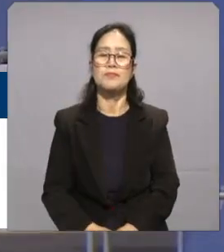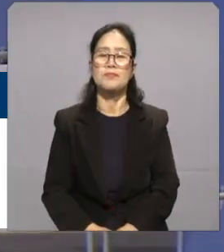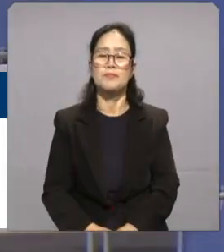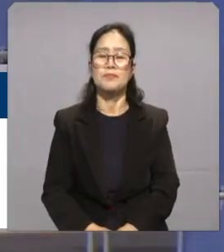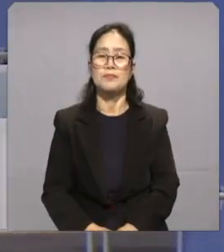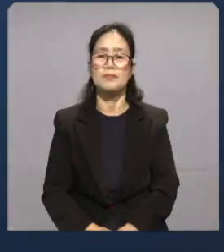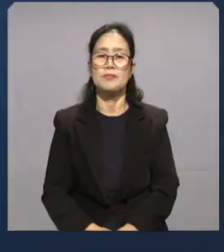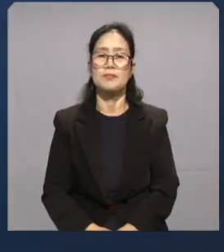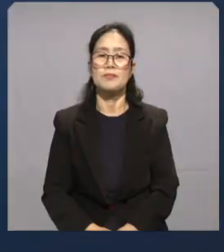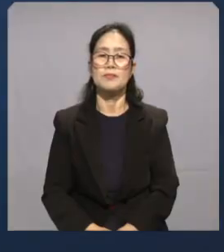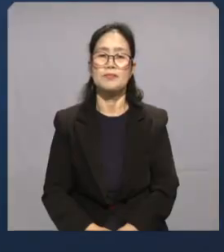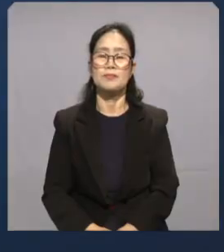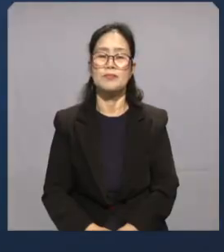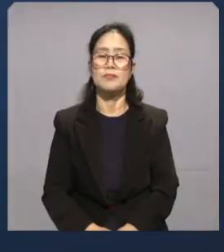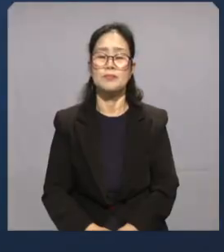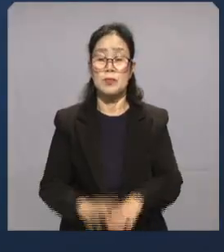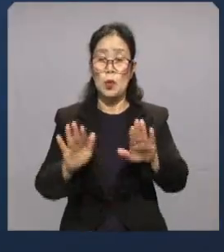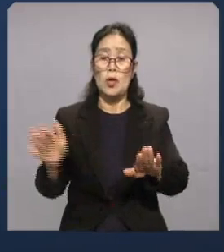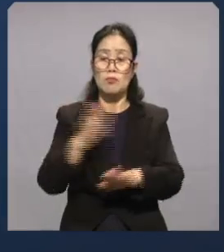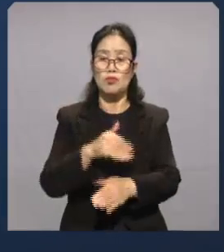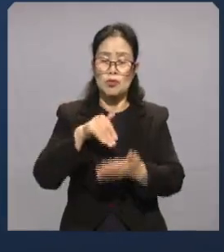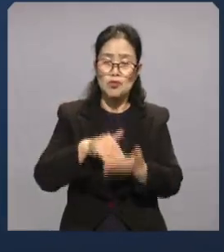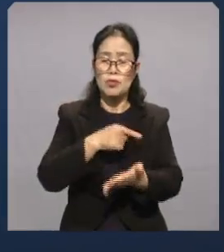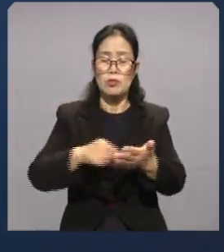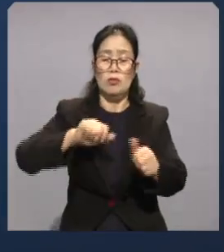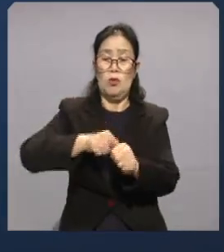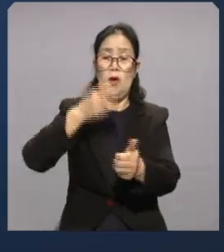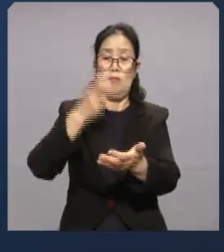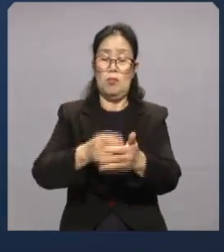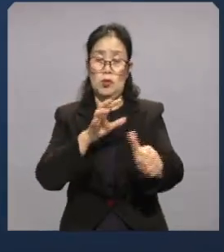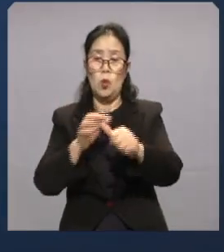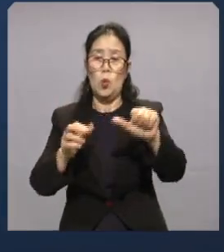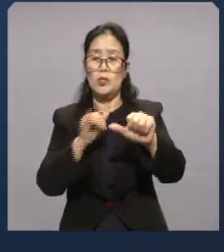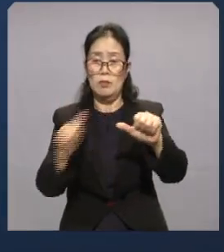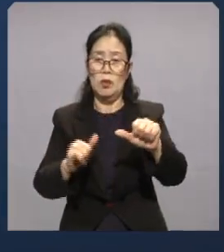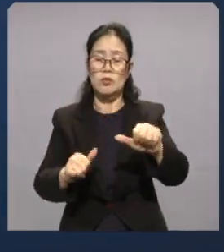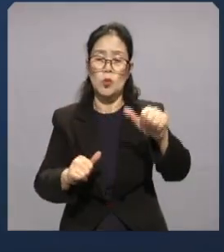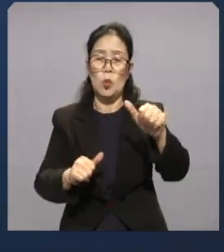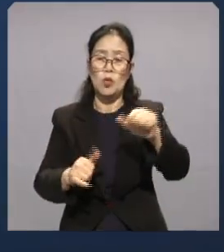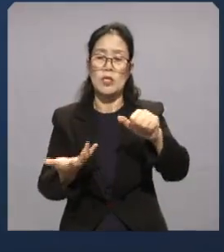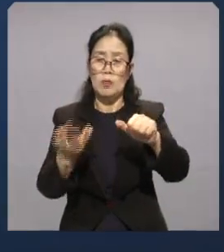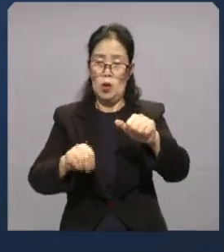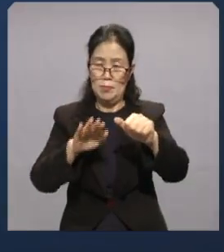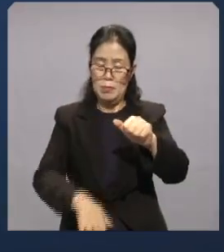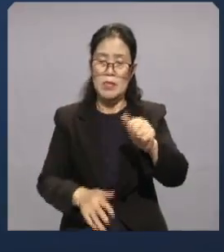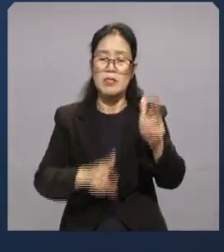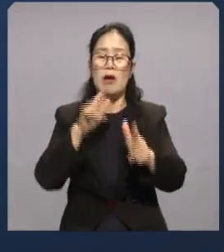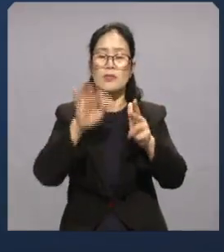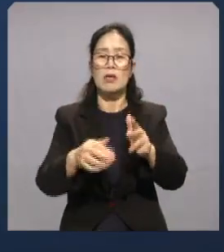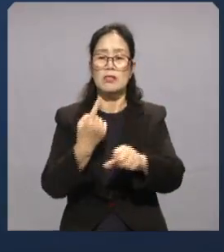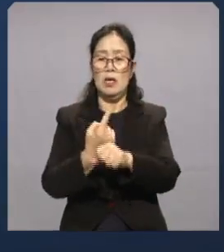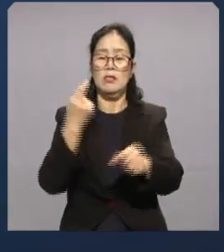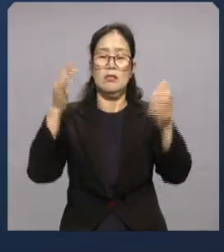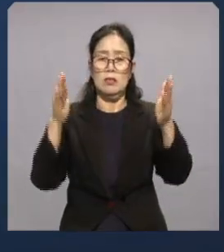판단을 하고 있습니다. 올해부터 중대재해처벌법이 적용된 50인 50억 원 미만 사업장의 사망자는 지난해